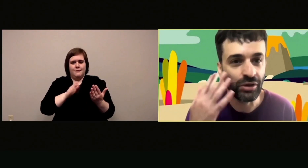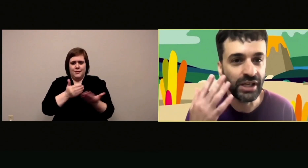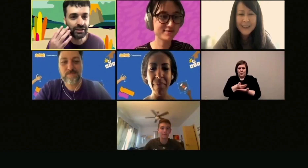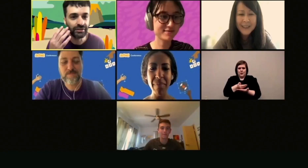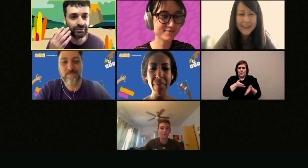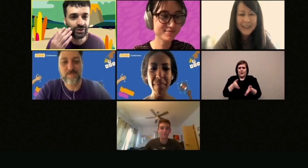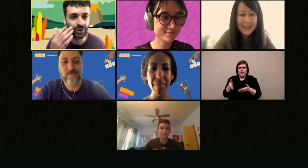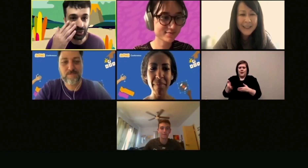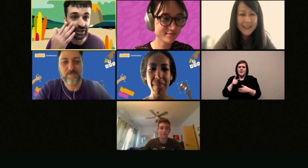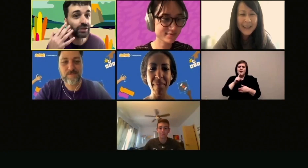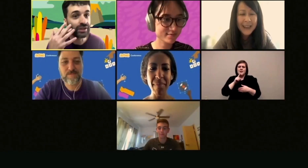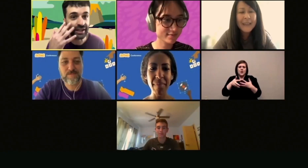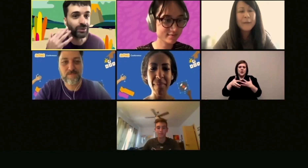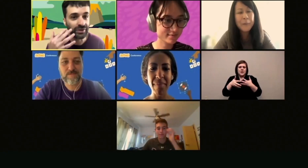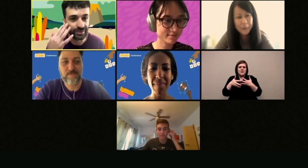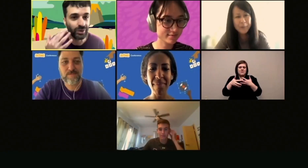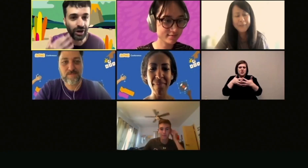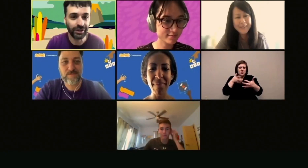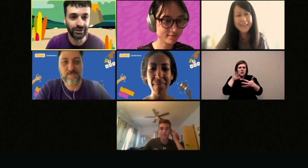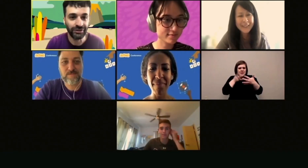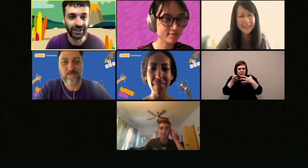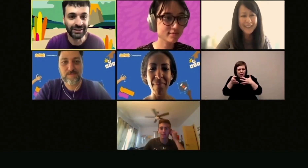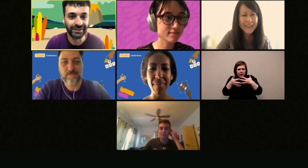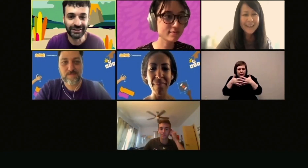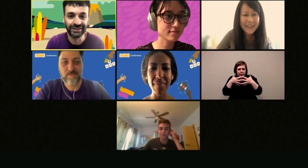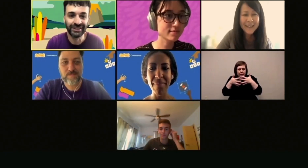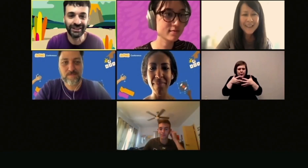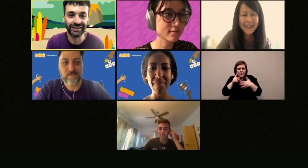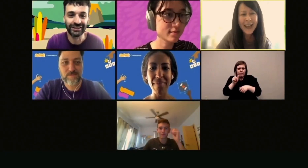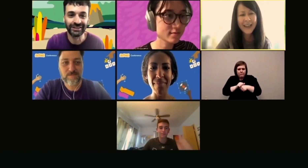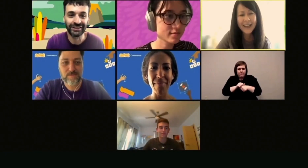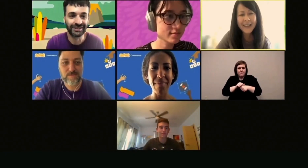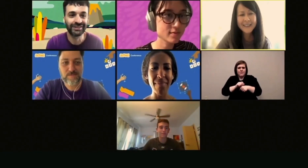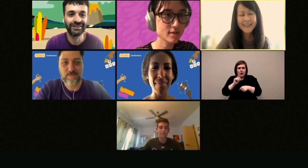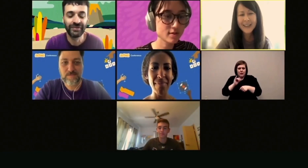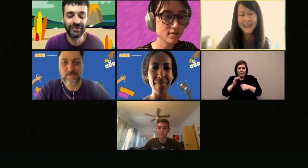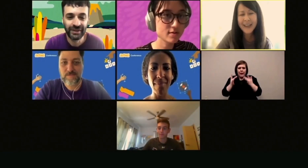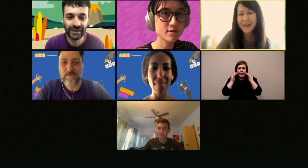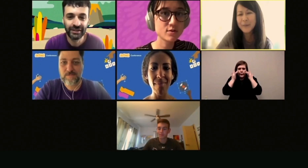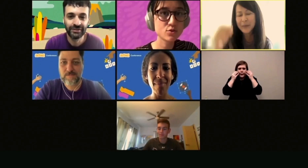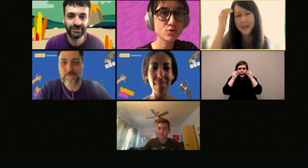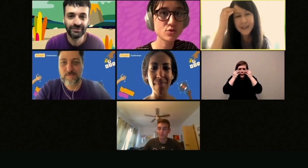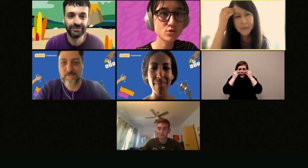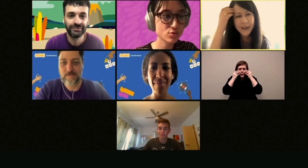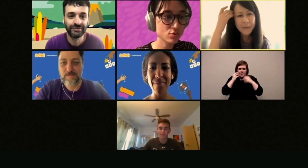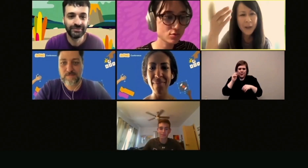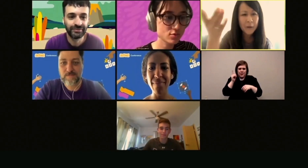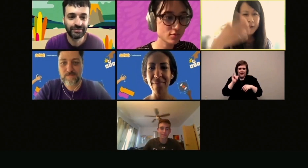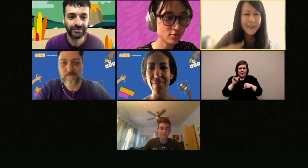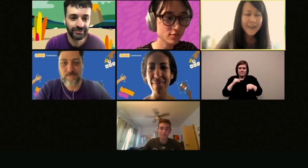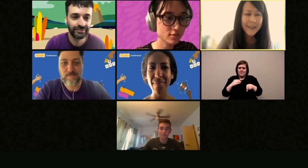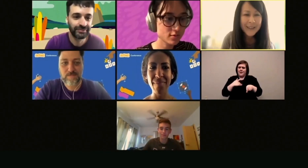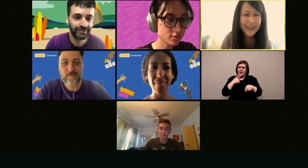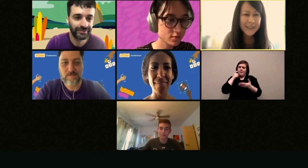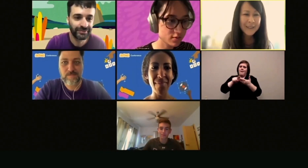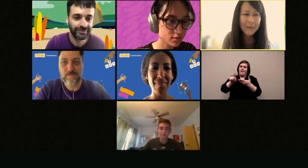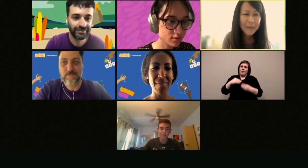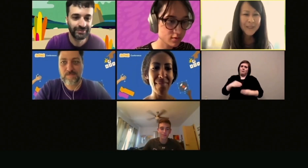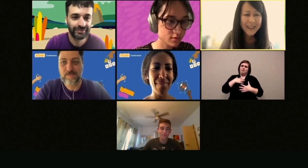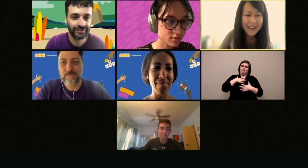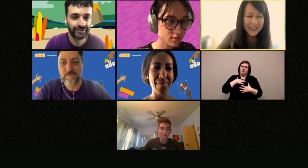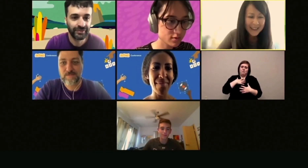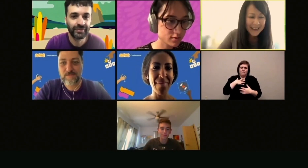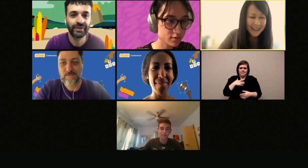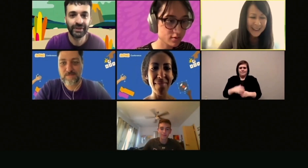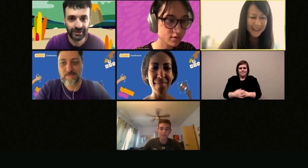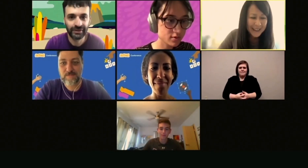fortissimo brava utilizzare la sensorialità del ross del viso della faccia è molto